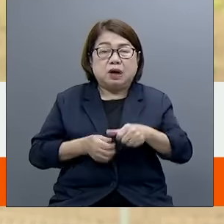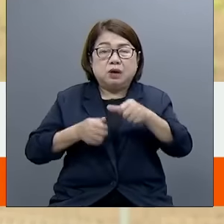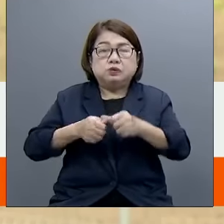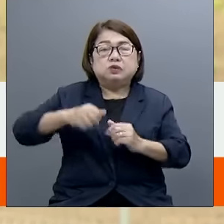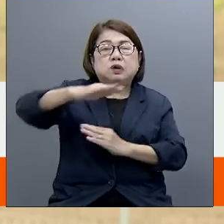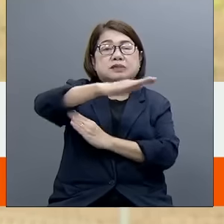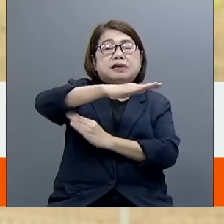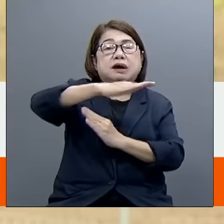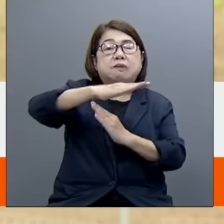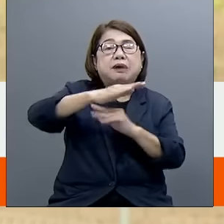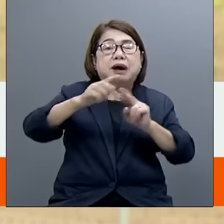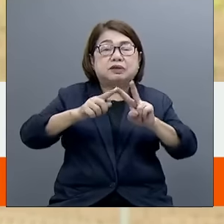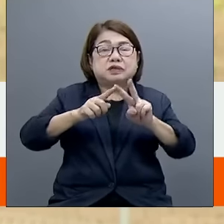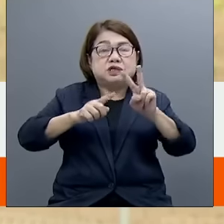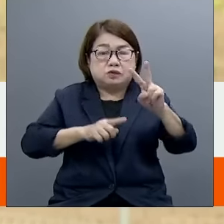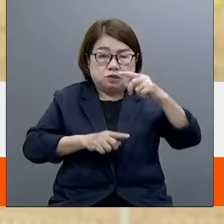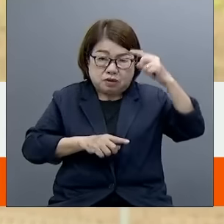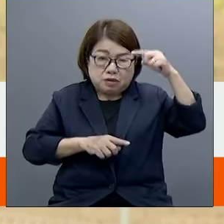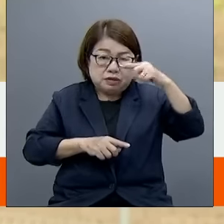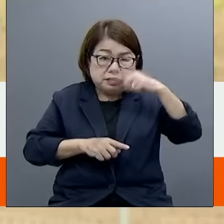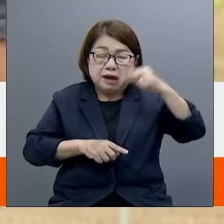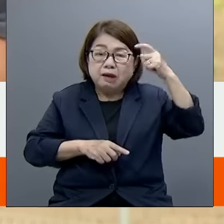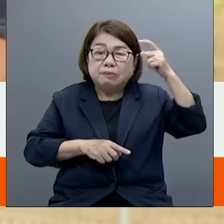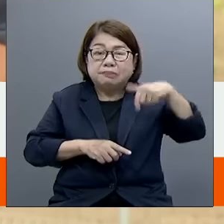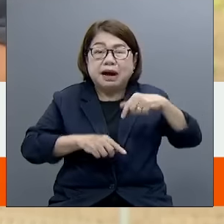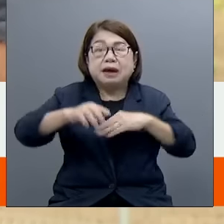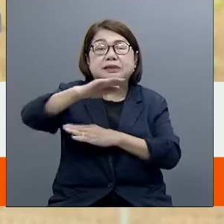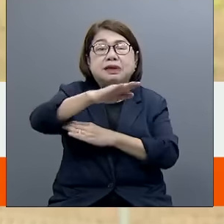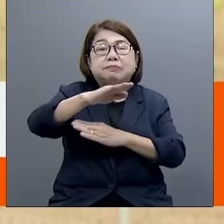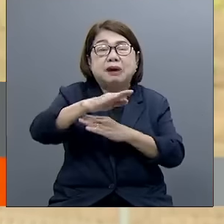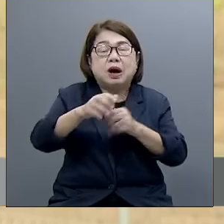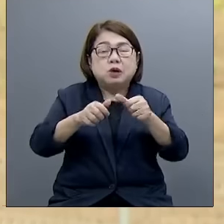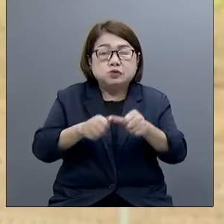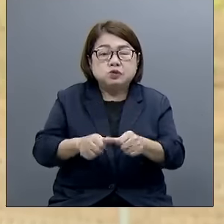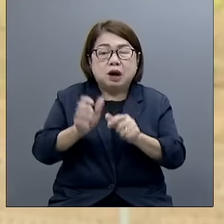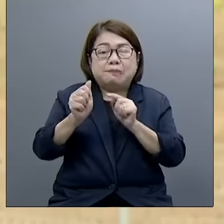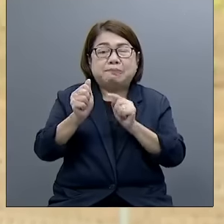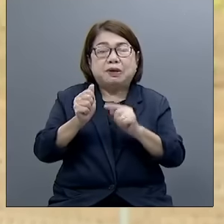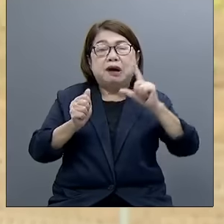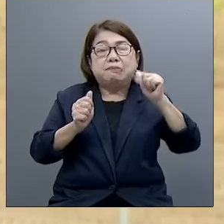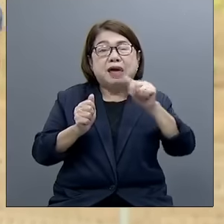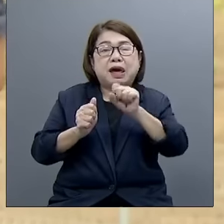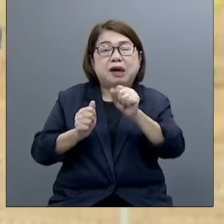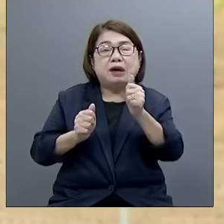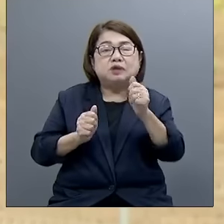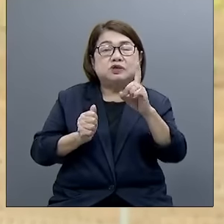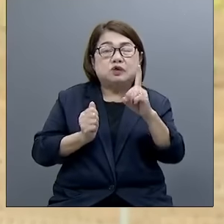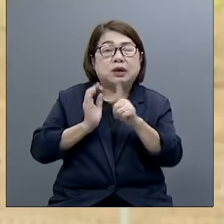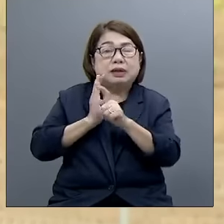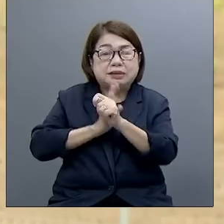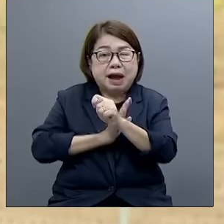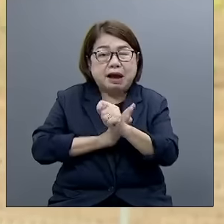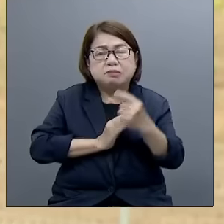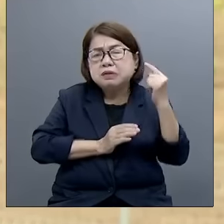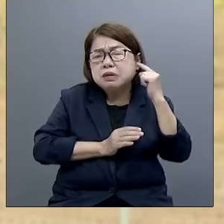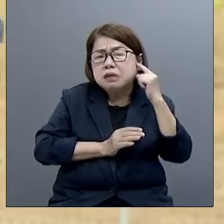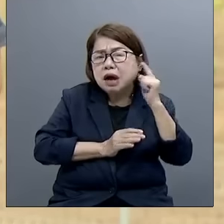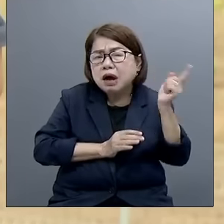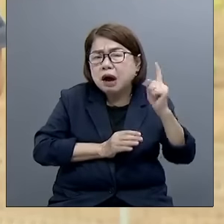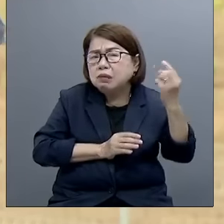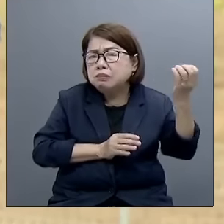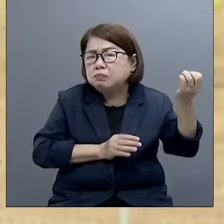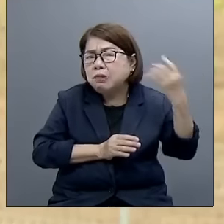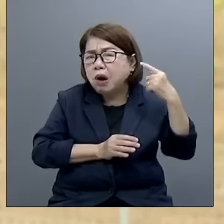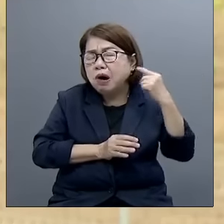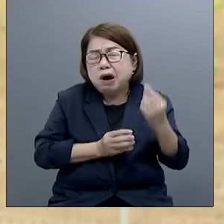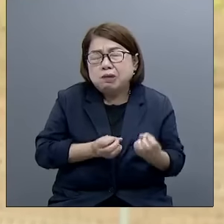ที่2ไทยเมียนมานะครับที่อําเภอแม่สอดจังหวัดตากก็ได้ยินเสียงคล้ายระเบิดเกิดขึ้นแล้วก็มีกลุ่มควันขึ้น